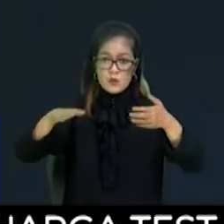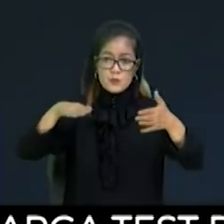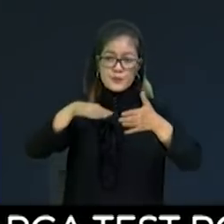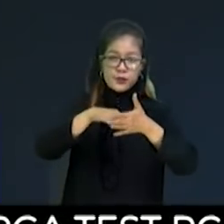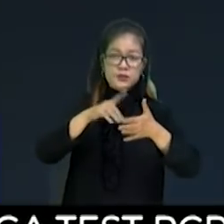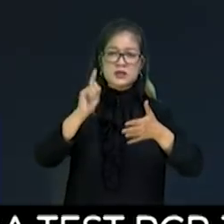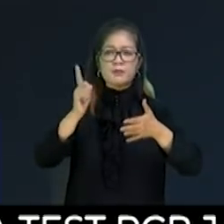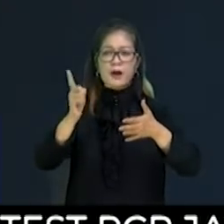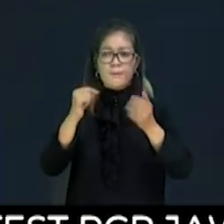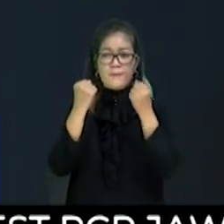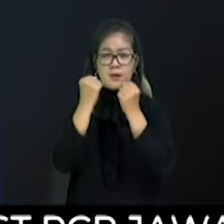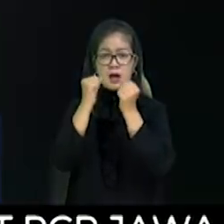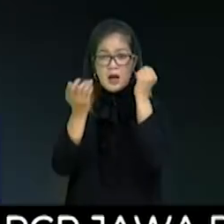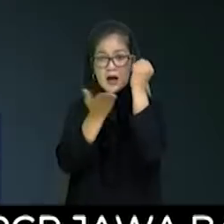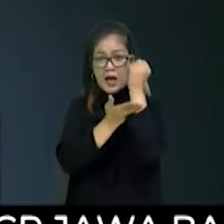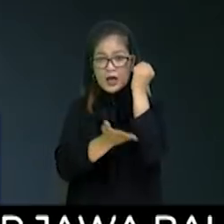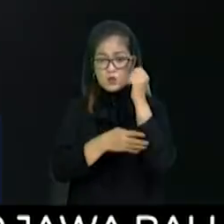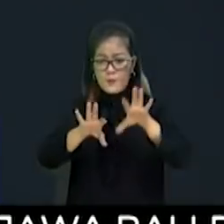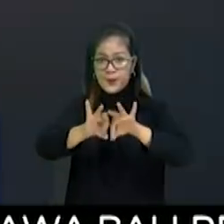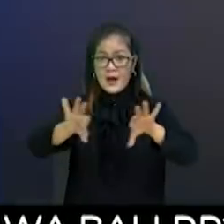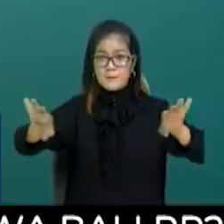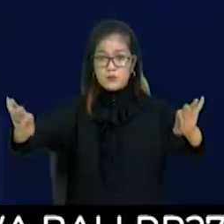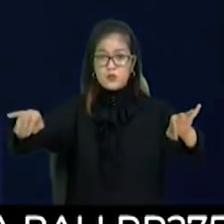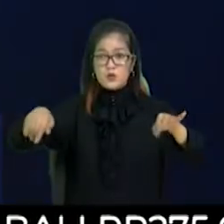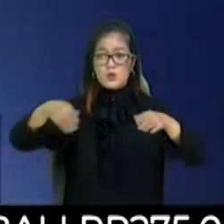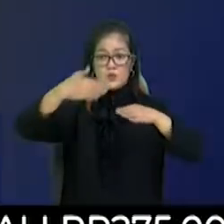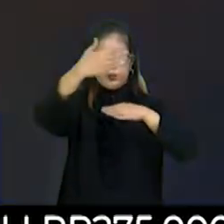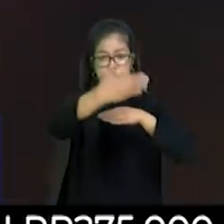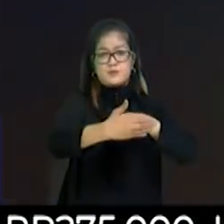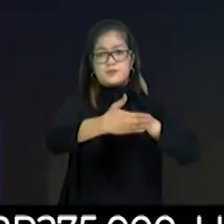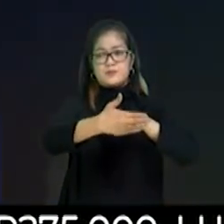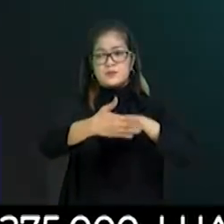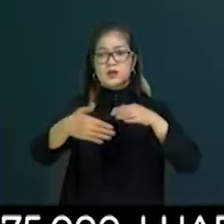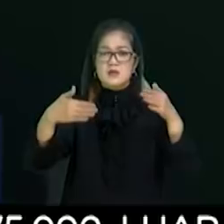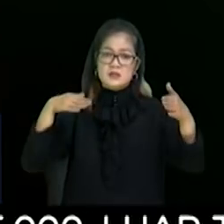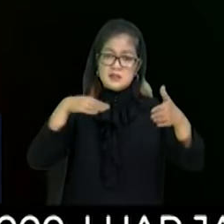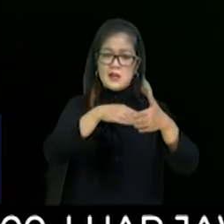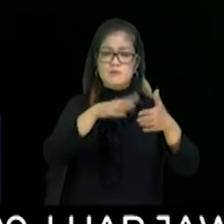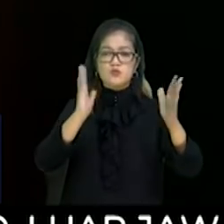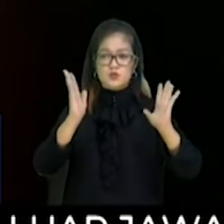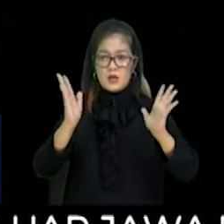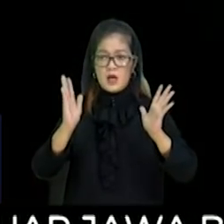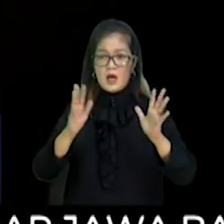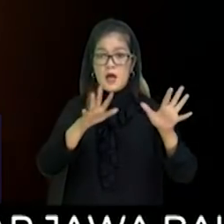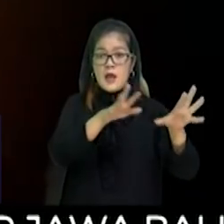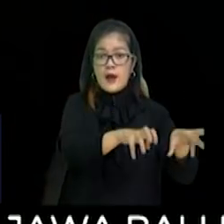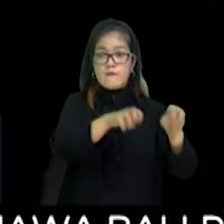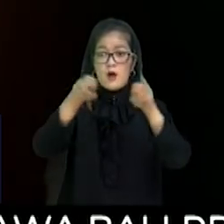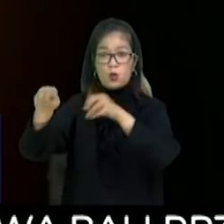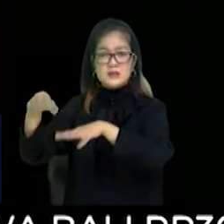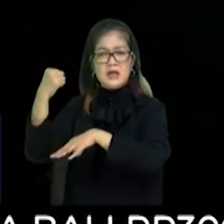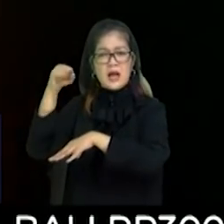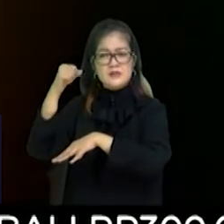namun meski mobil tidak lagi terseret arus sungai hingga Rabu malam warga tidak bisa mengevakuasi mobil dari dalam Sungai karena kondisi sungai yang